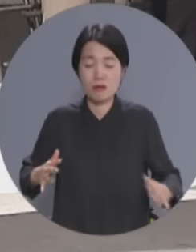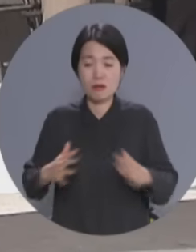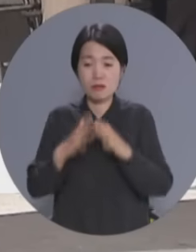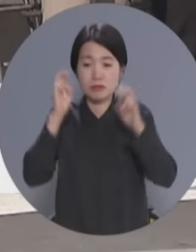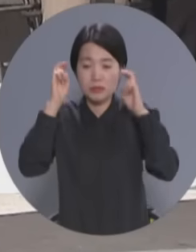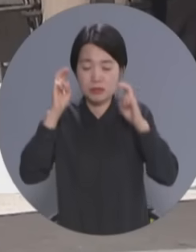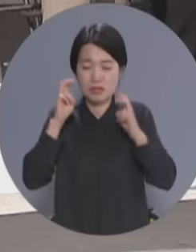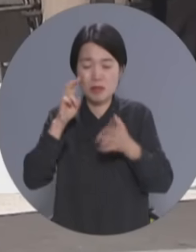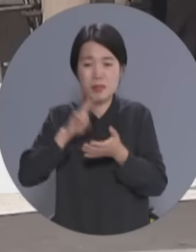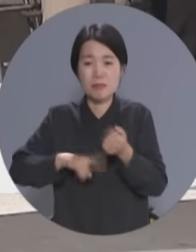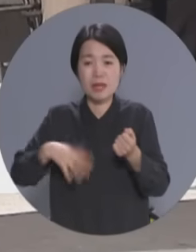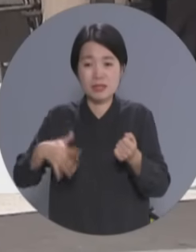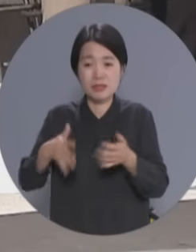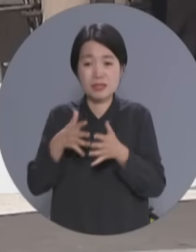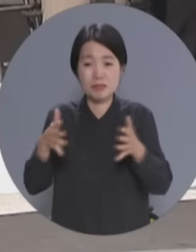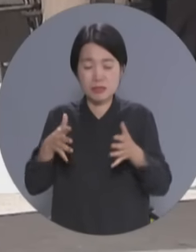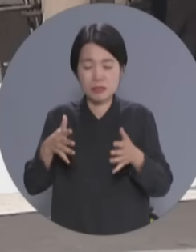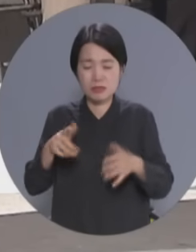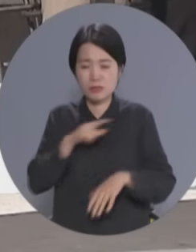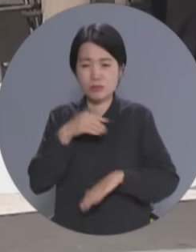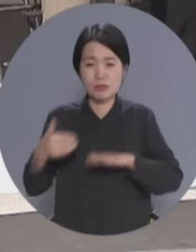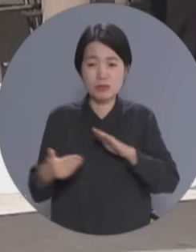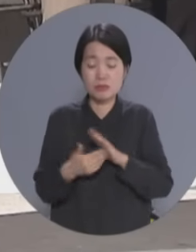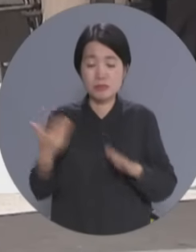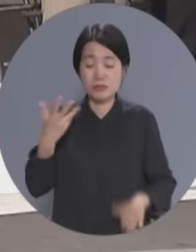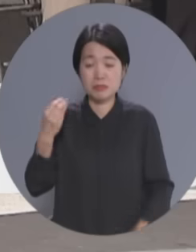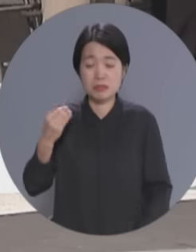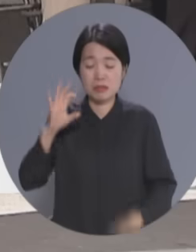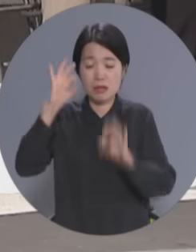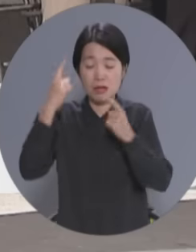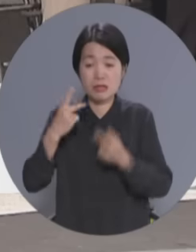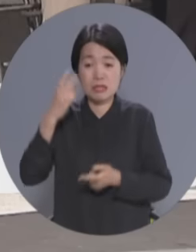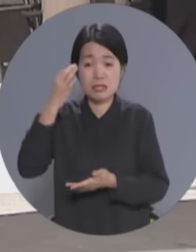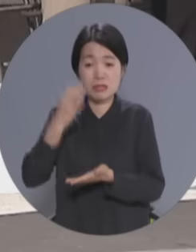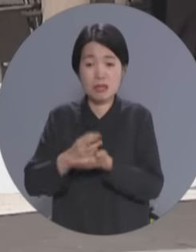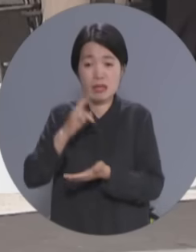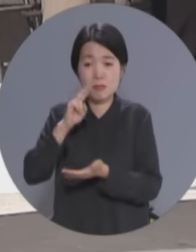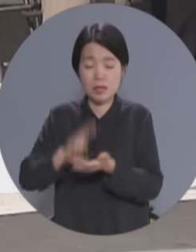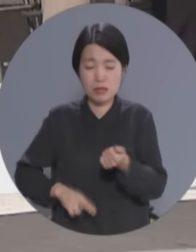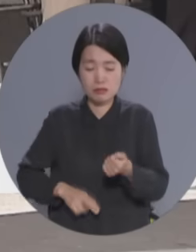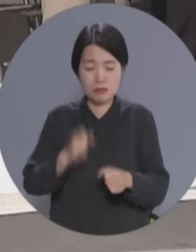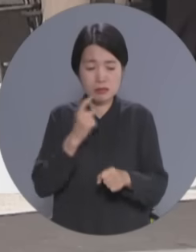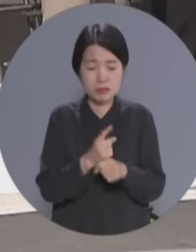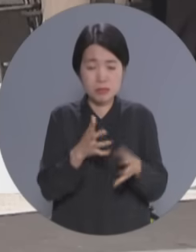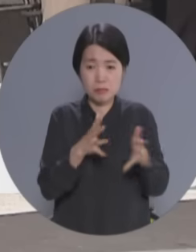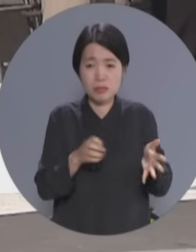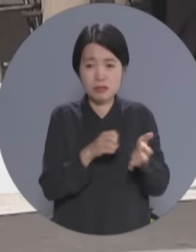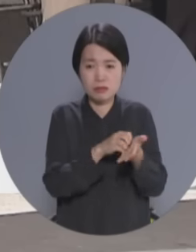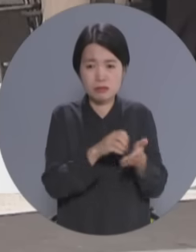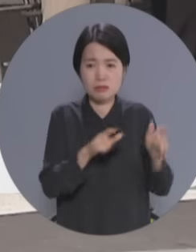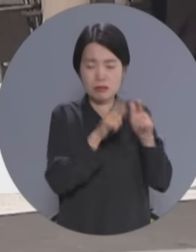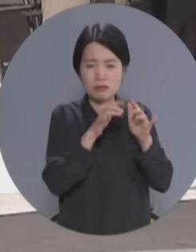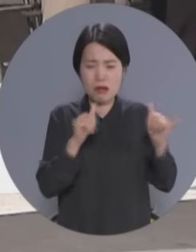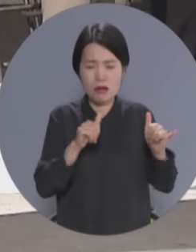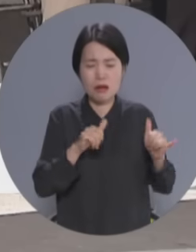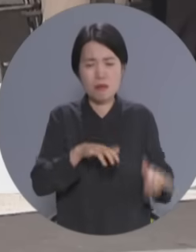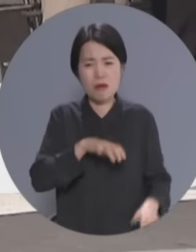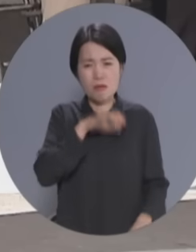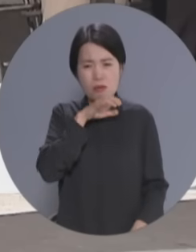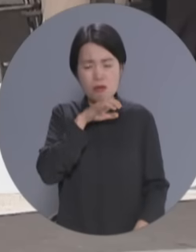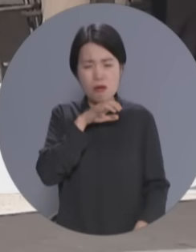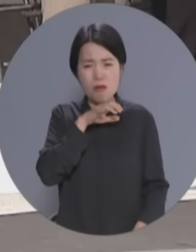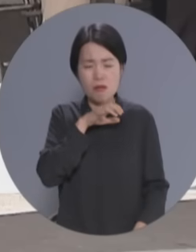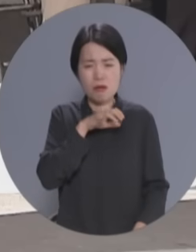미분양 세대를 최대 8천만 원까지 할인해 분양하면서 기존 입주민들의 반발이 거세지고 있습니다